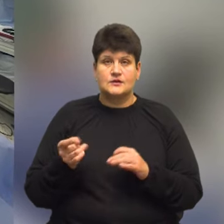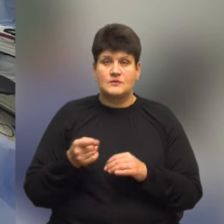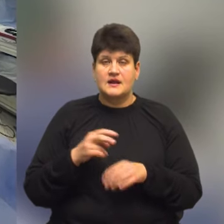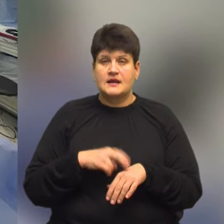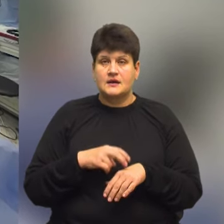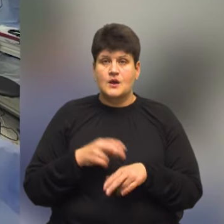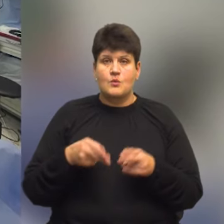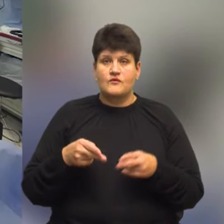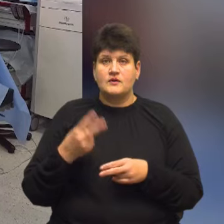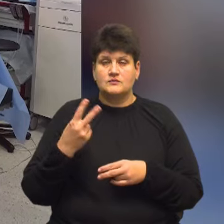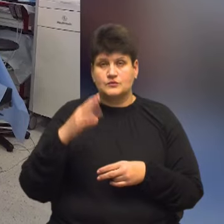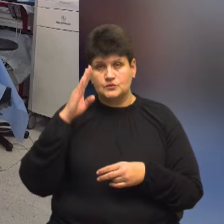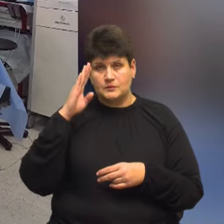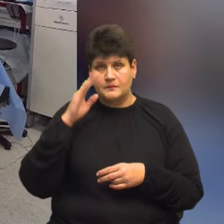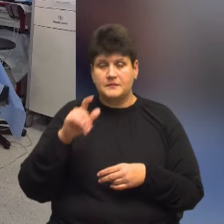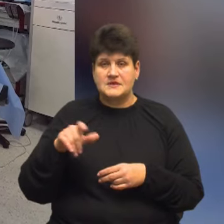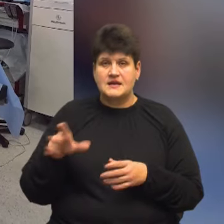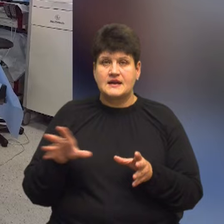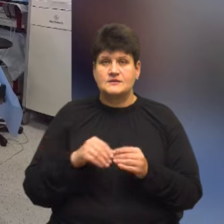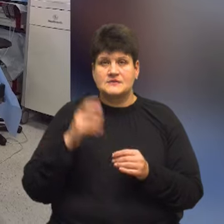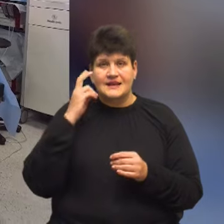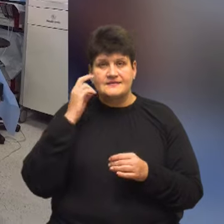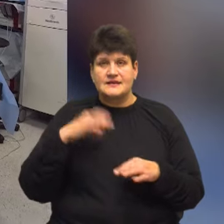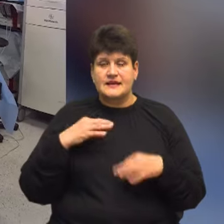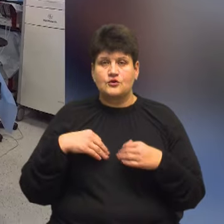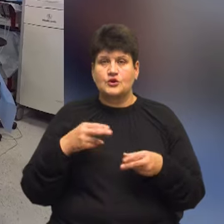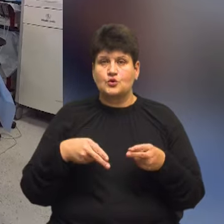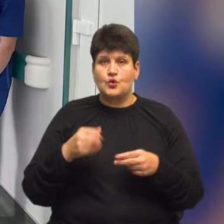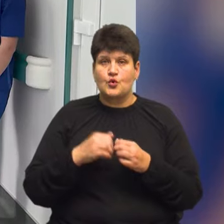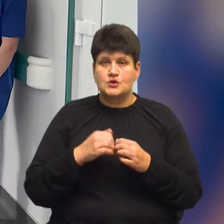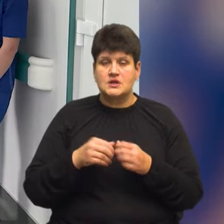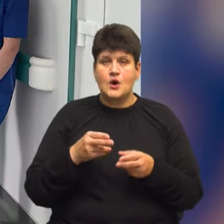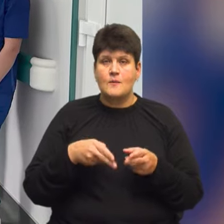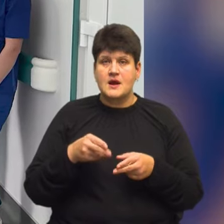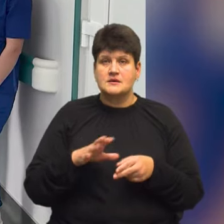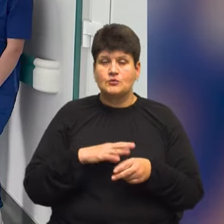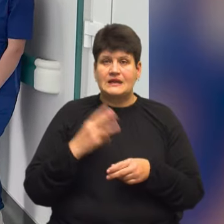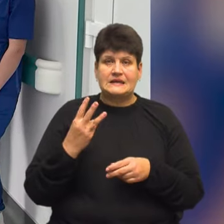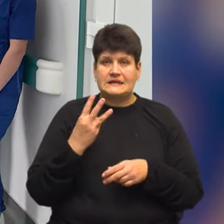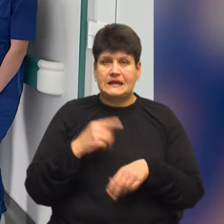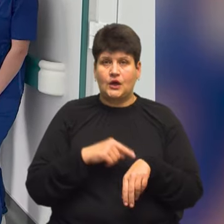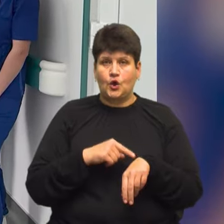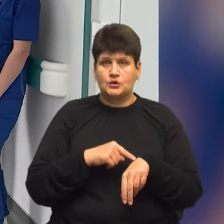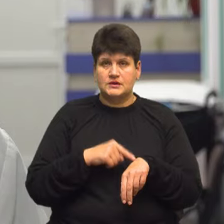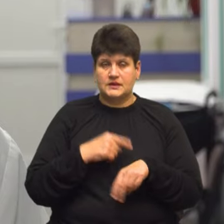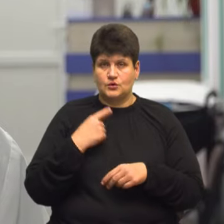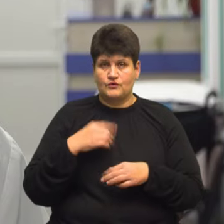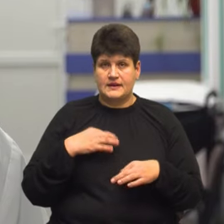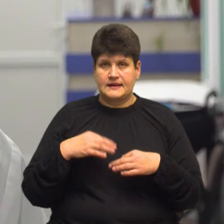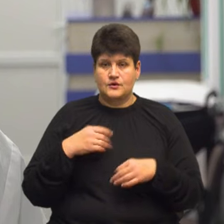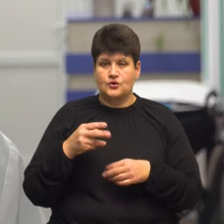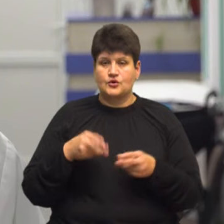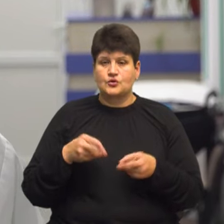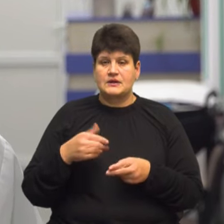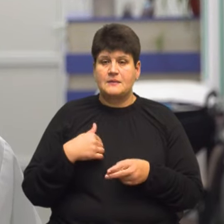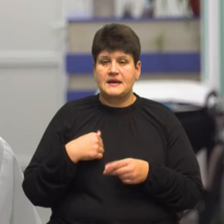оперували обох бійців разом з київськими нейрохірургами. Кожна операція тривала 3 години, каже нейрохірург Олександр Швець. Для мене